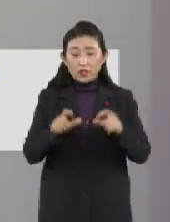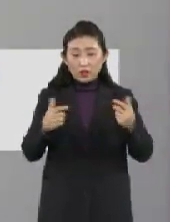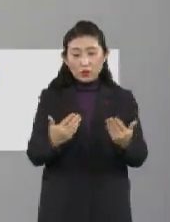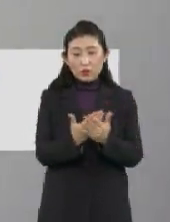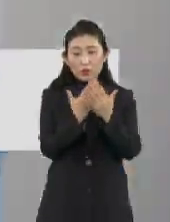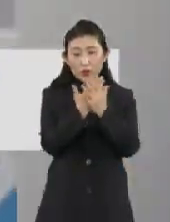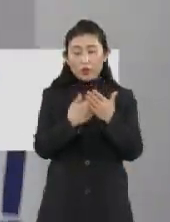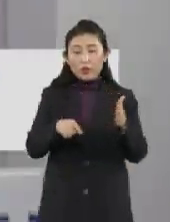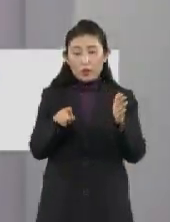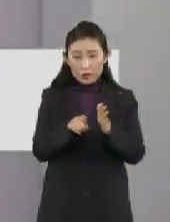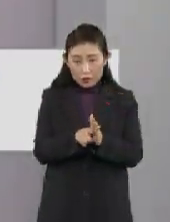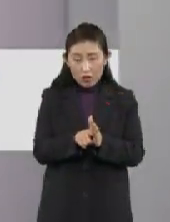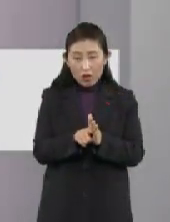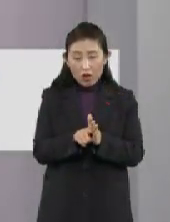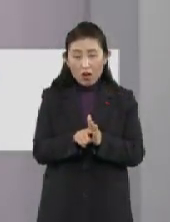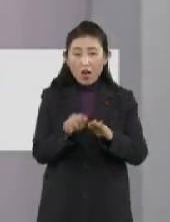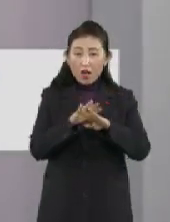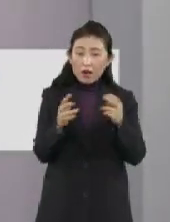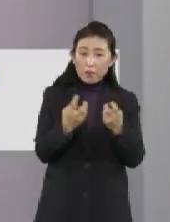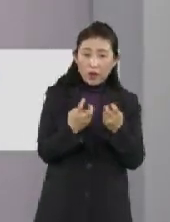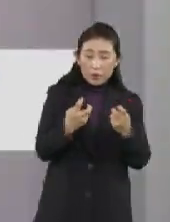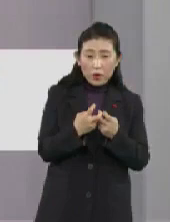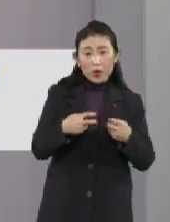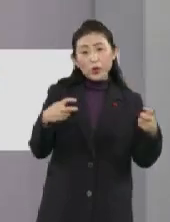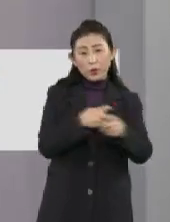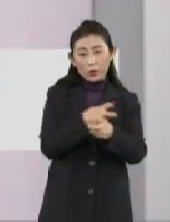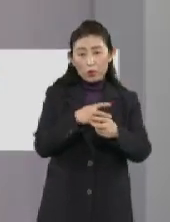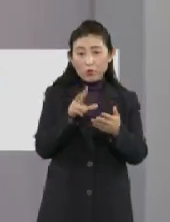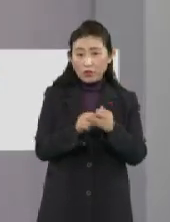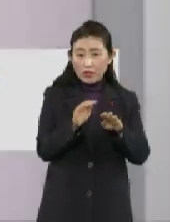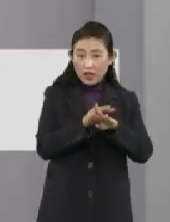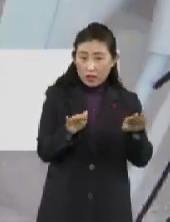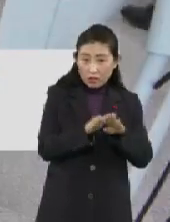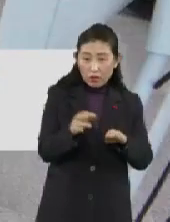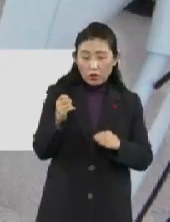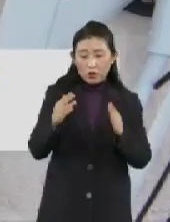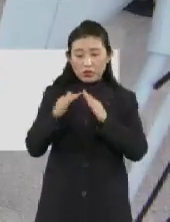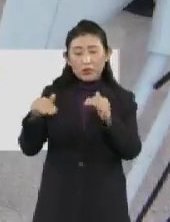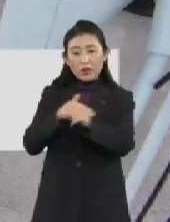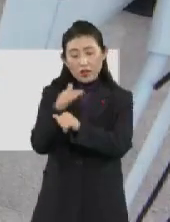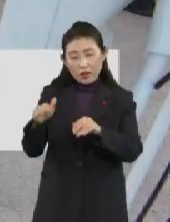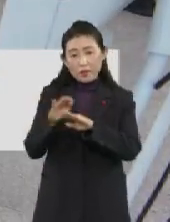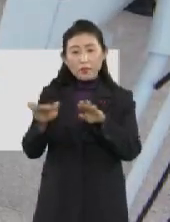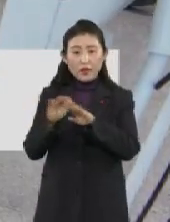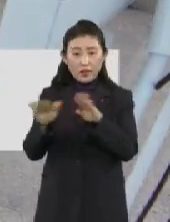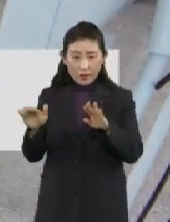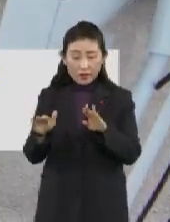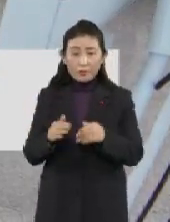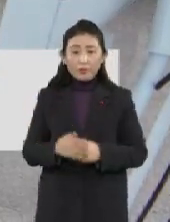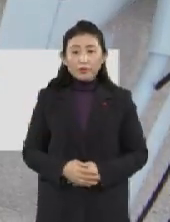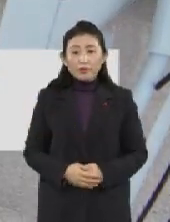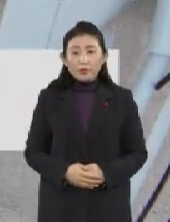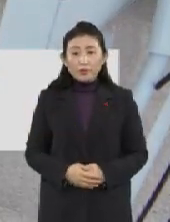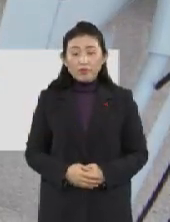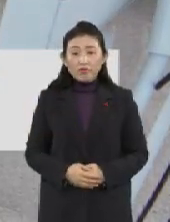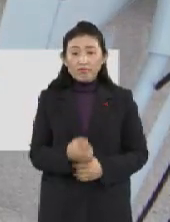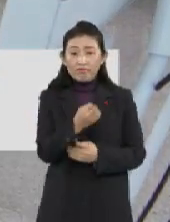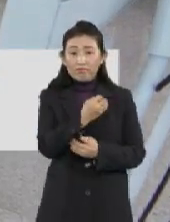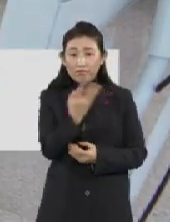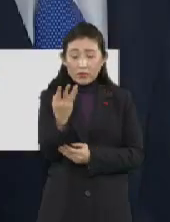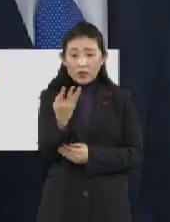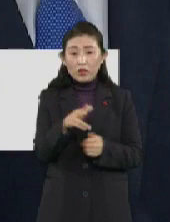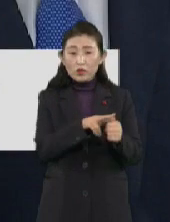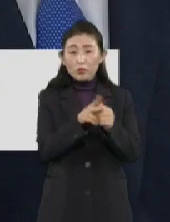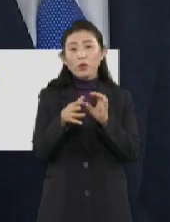발전은 국가 존속을 위한 유일한 해법이라며 교통체제 개편과 정지여건 강화를 밝혔고 언론과